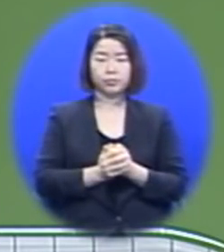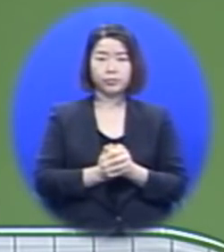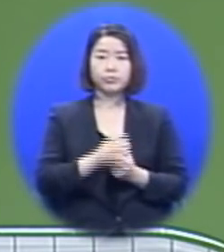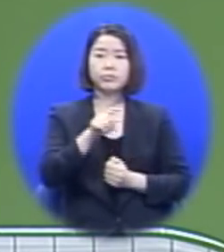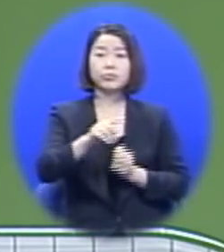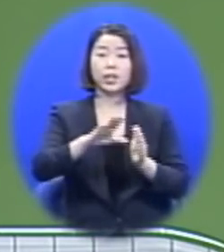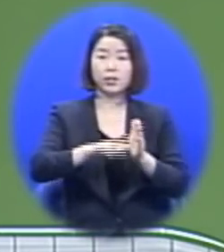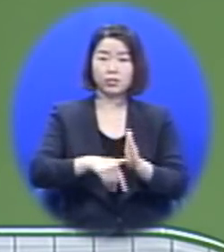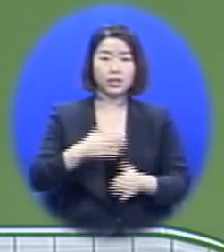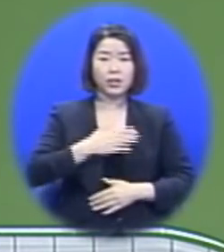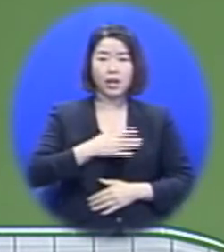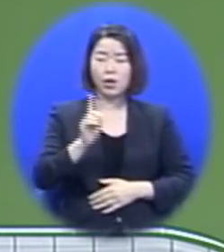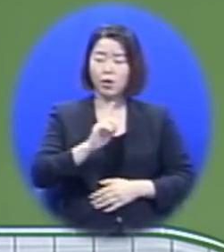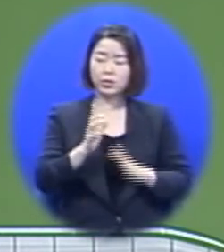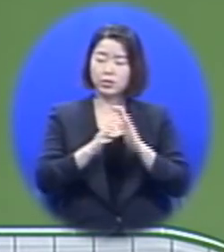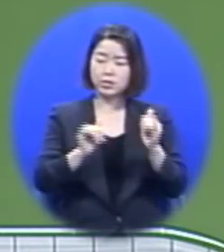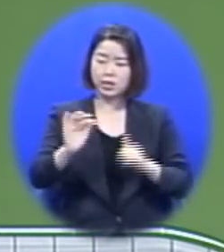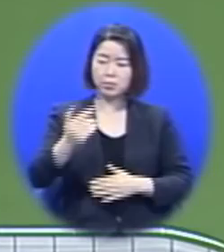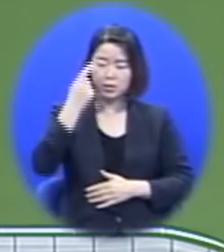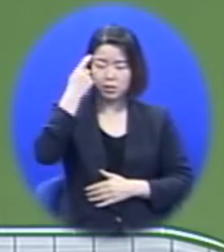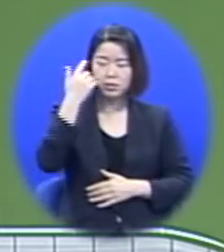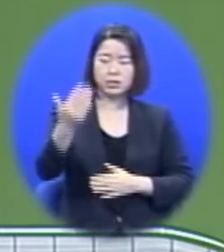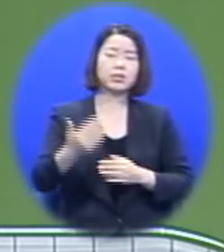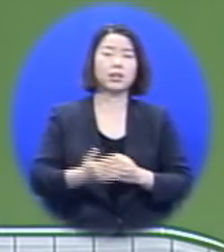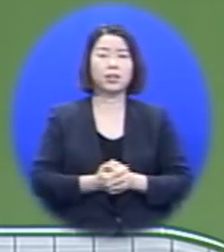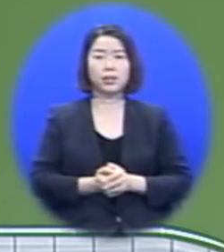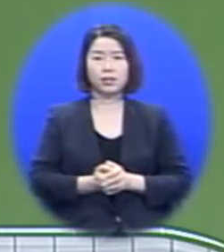그럴 때 나는 어떤 사람이 되었을까?